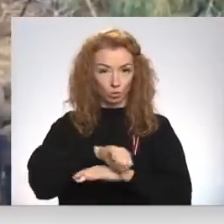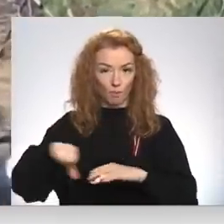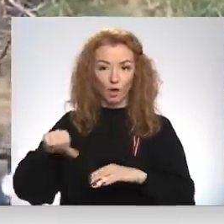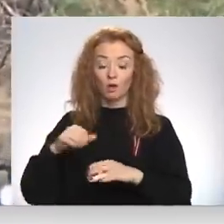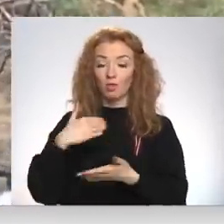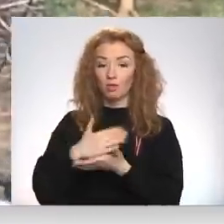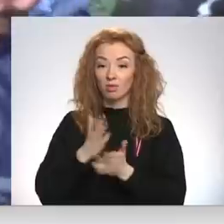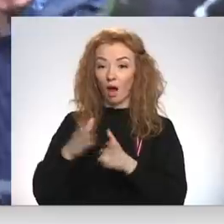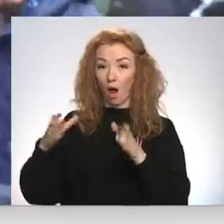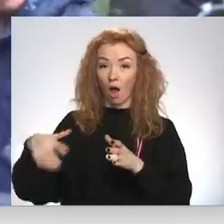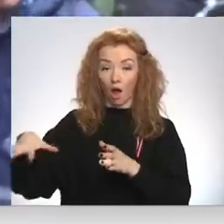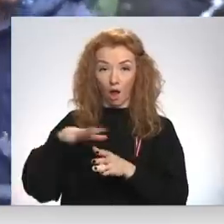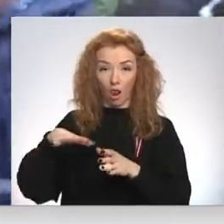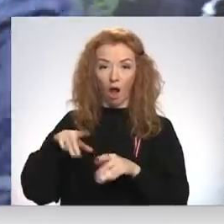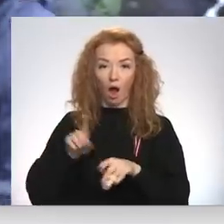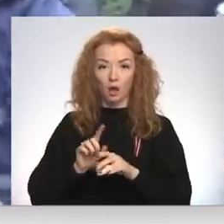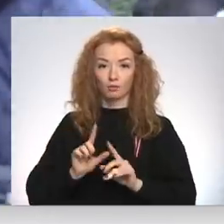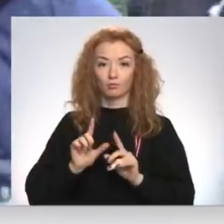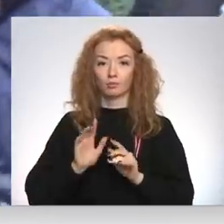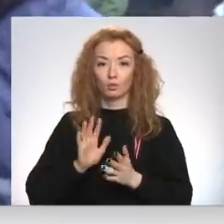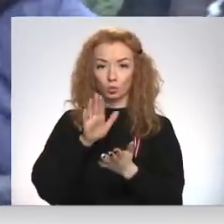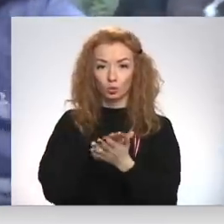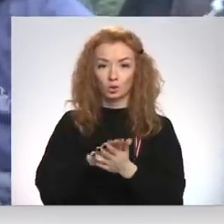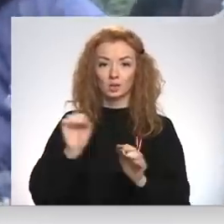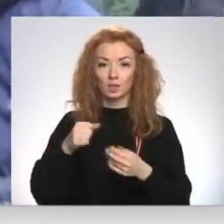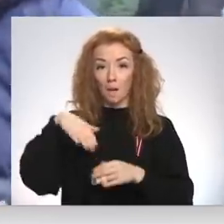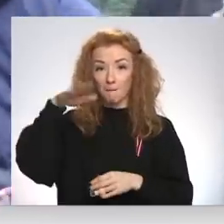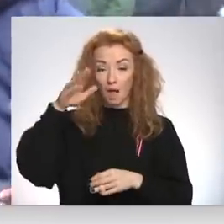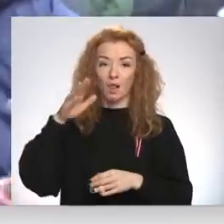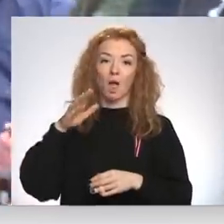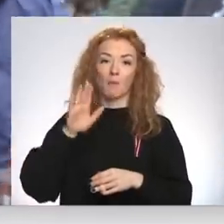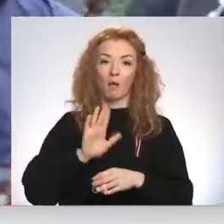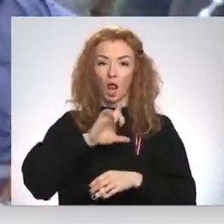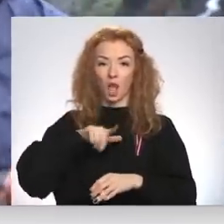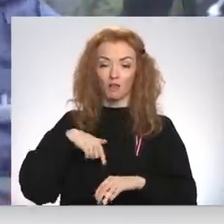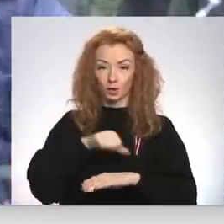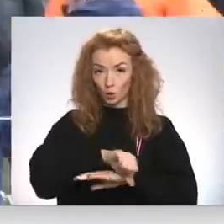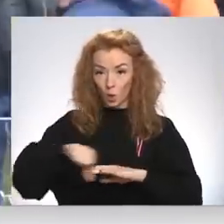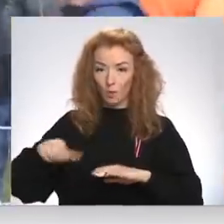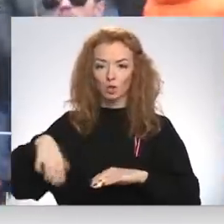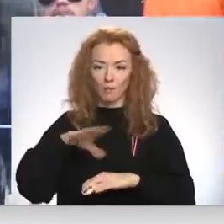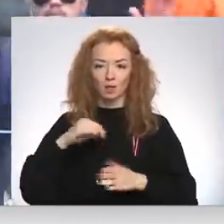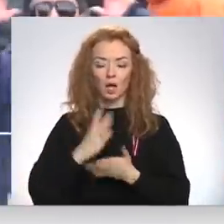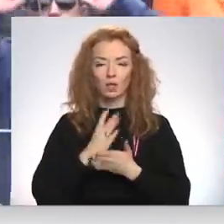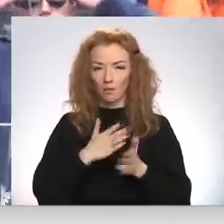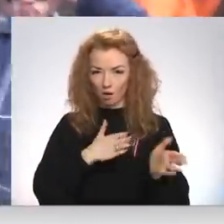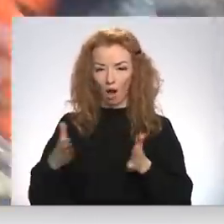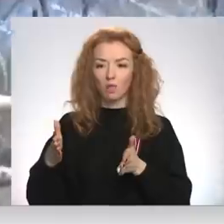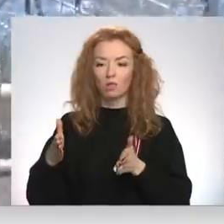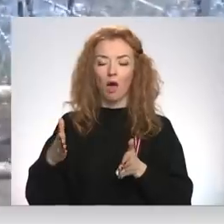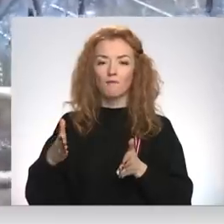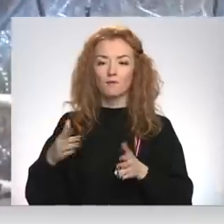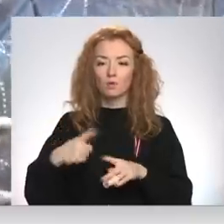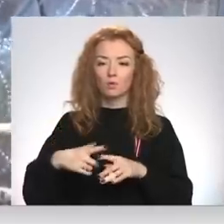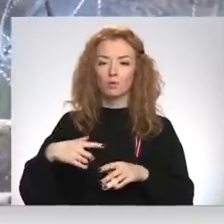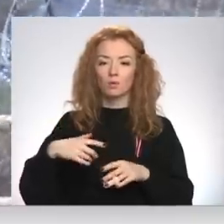te grupām virzīties vairāk uz ziemeļiem, ka var sasniegt arī Latvijas robežu. Mēs esam visi tam gatavi. Arī es esmu